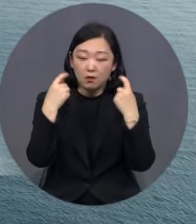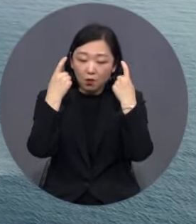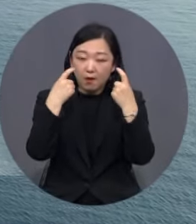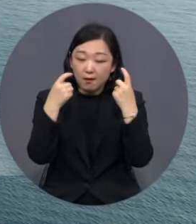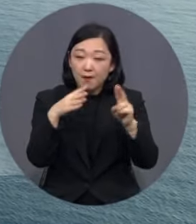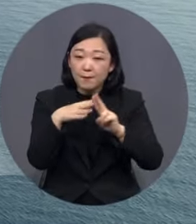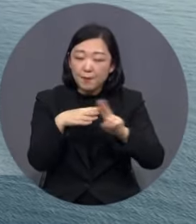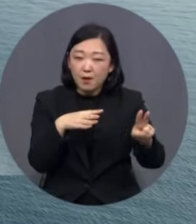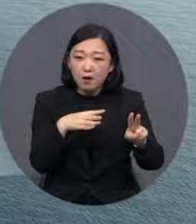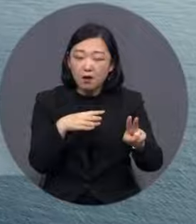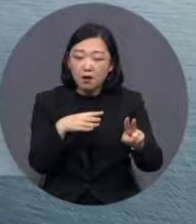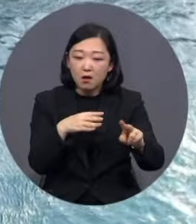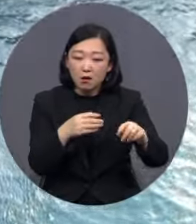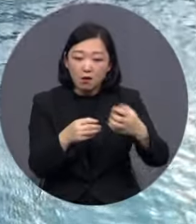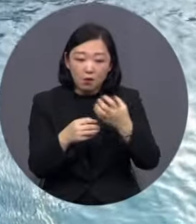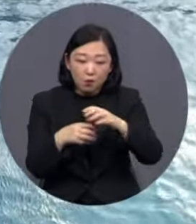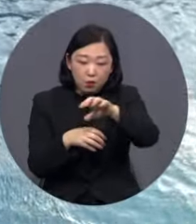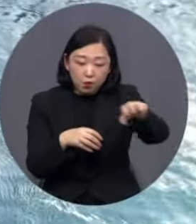다시 신청했지만